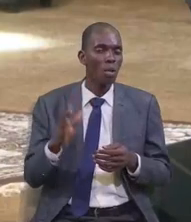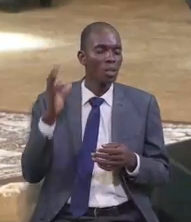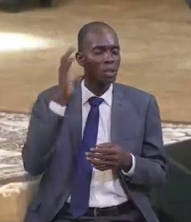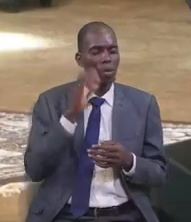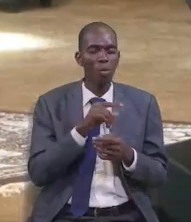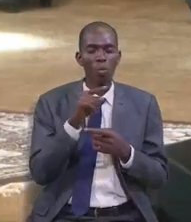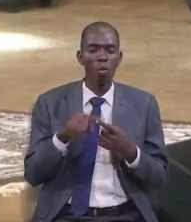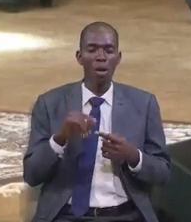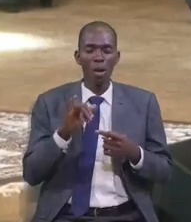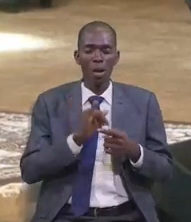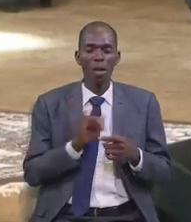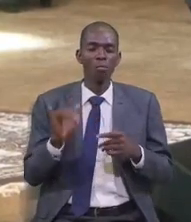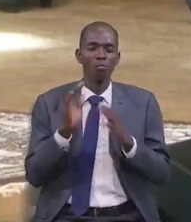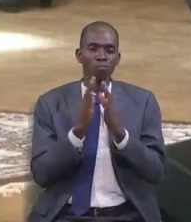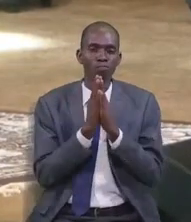lui.